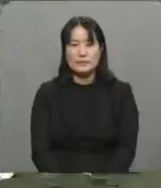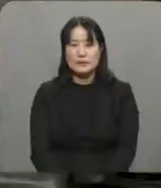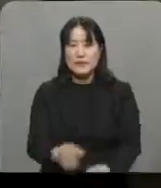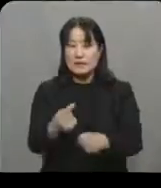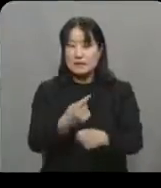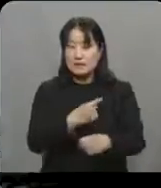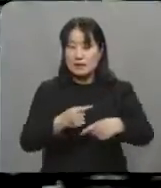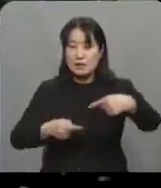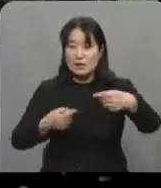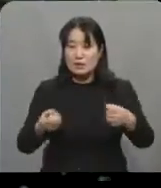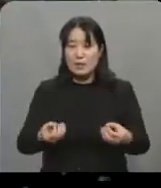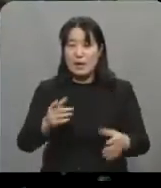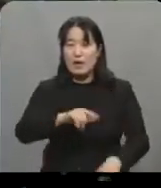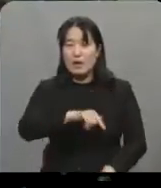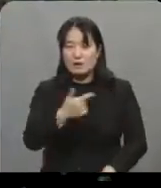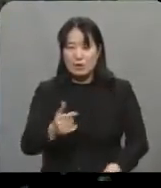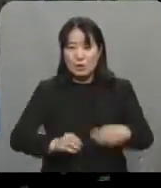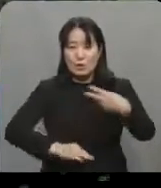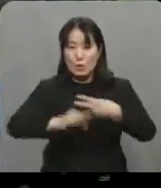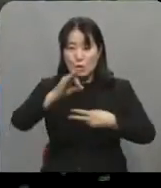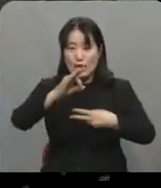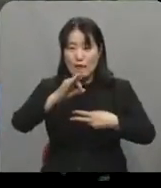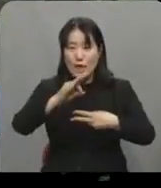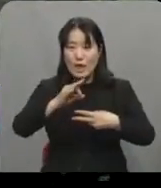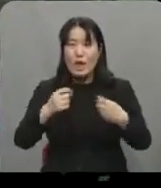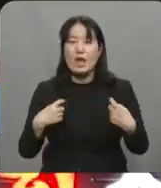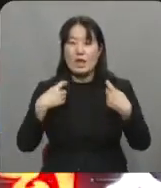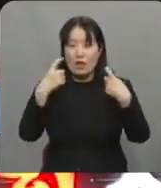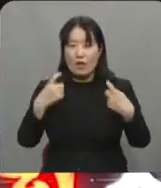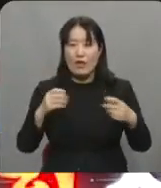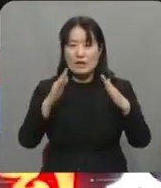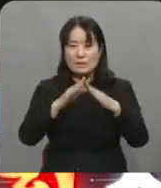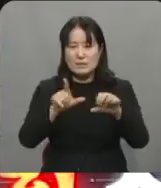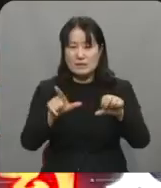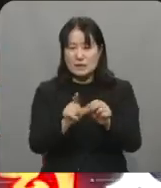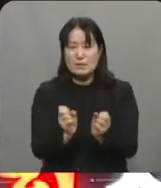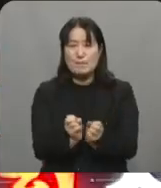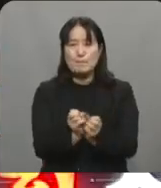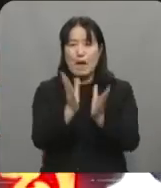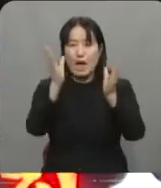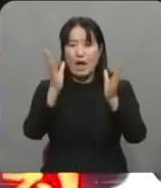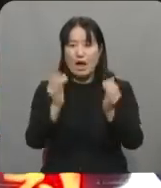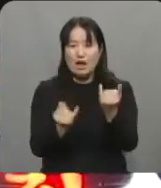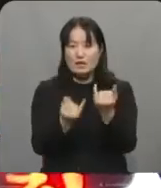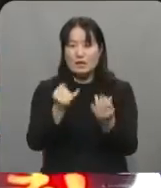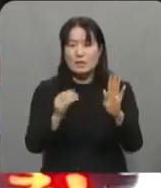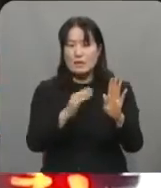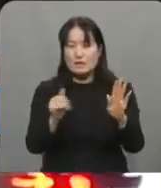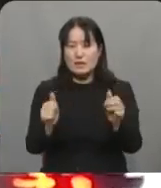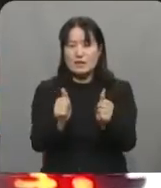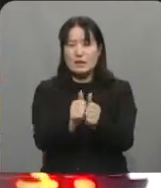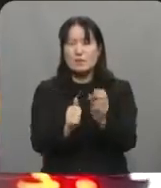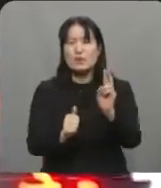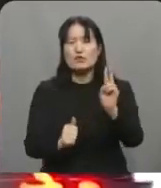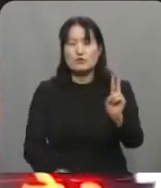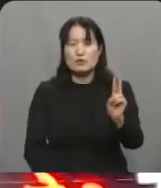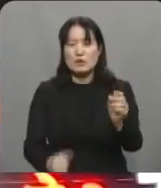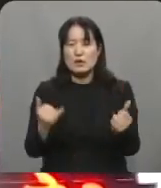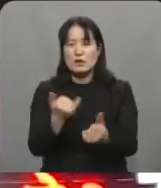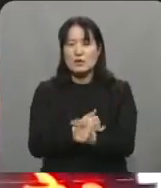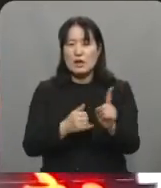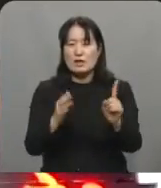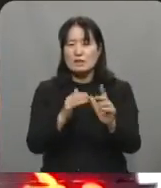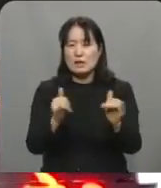지난해 설날 저녁 동해시 한 펜션에서 가스 폭발 사고가 났습니다. 이로 인해 자매 4명, 남편 2명, 사촌 1명